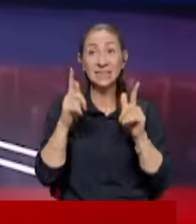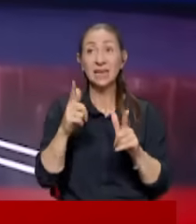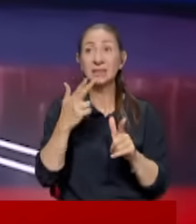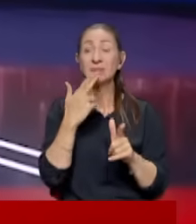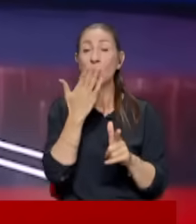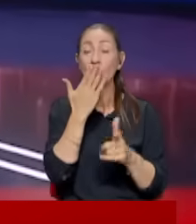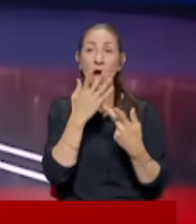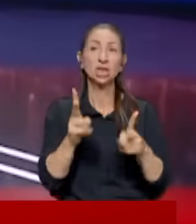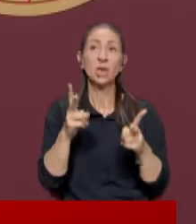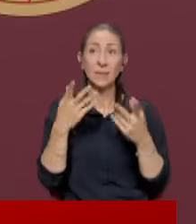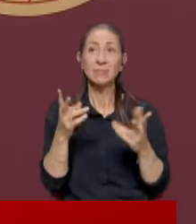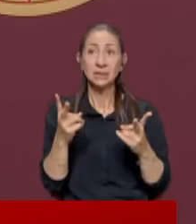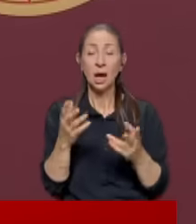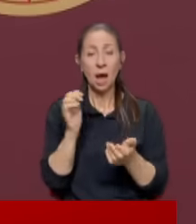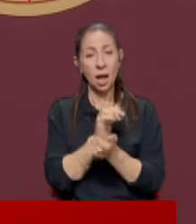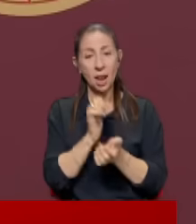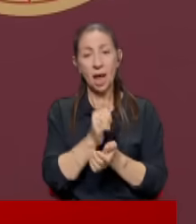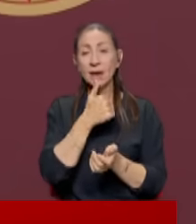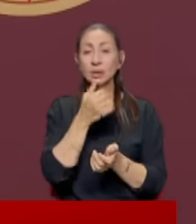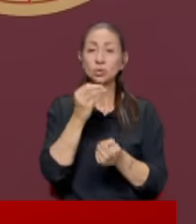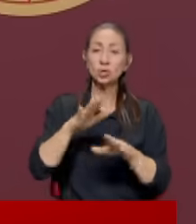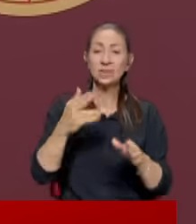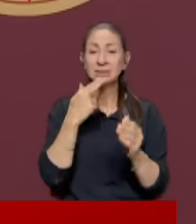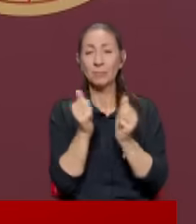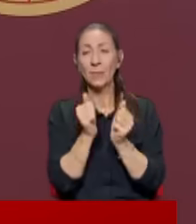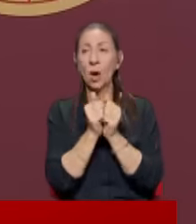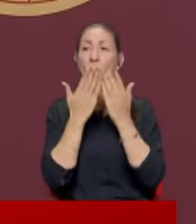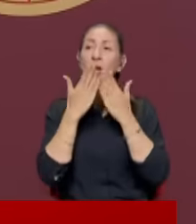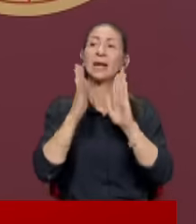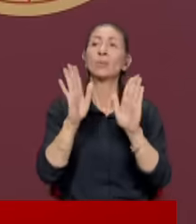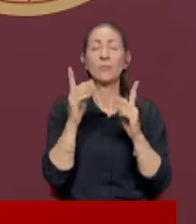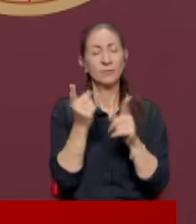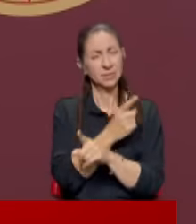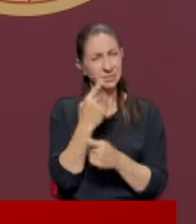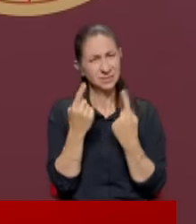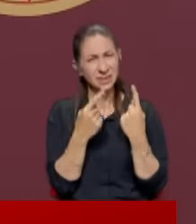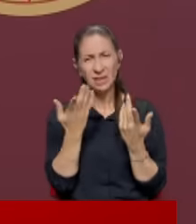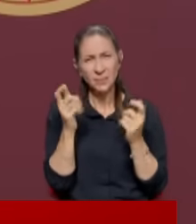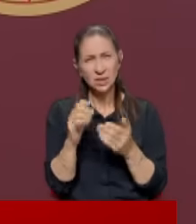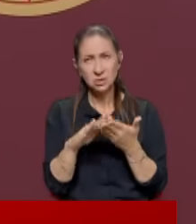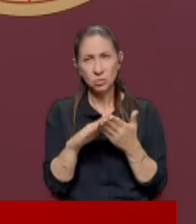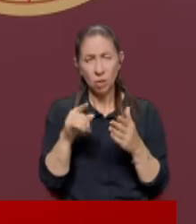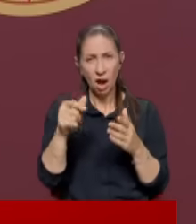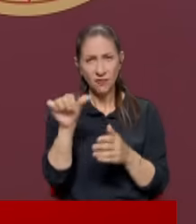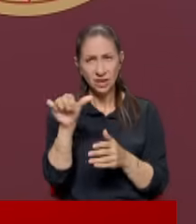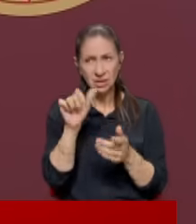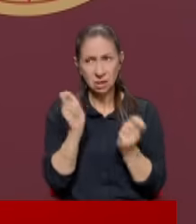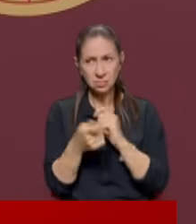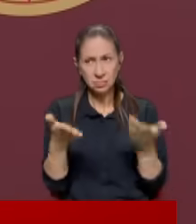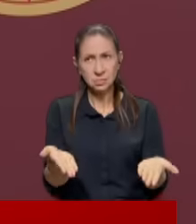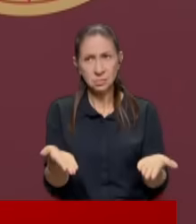kız okulları da açabilmeliyiz. Aileler erkek çocuklarının yanında kızları okula göndermiyorlarmış falan. Ne yaptınız arkadaşlar? Afganistan'a falan mı döndürdünüz burayı ya?